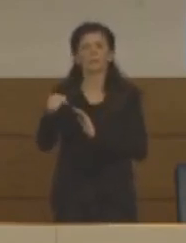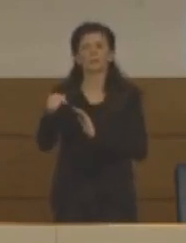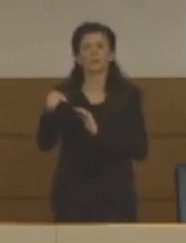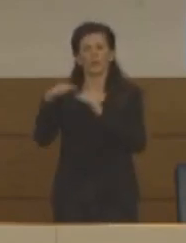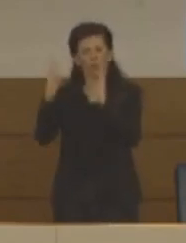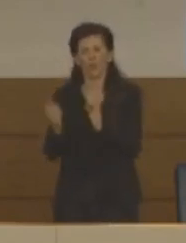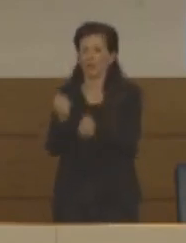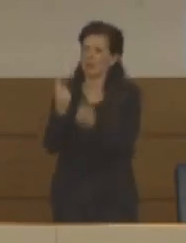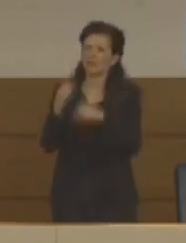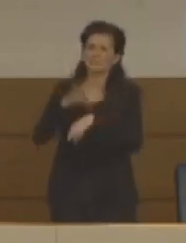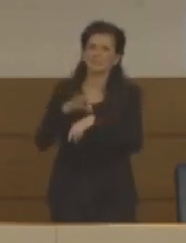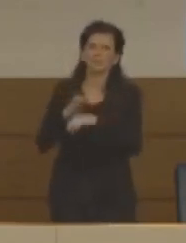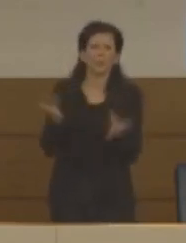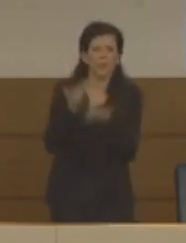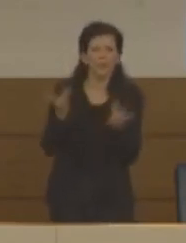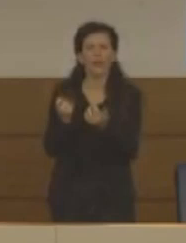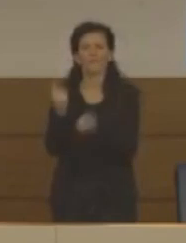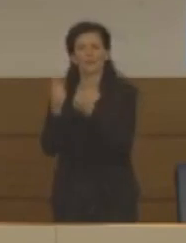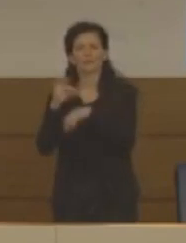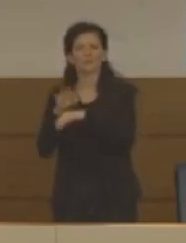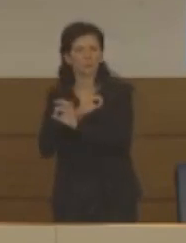sintomi che con sintomi lievi